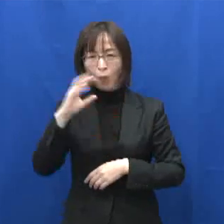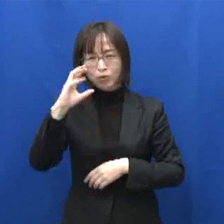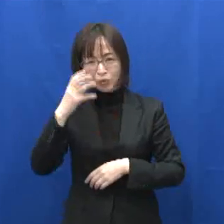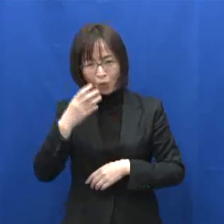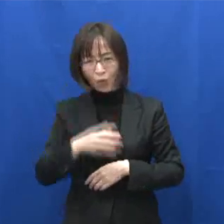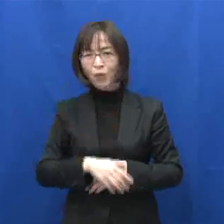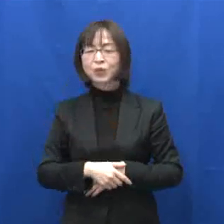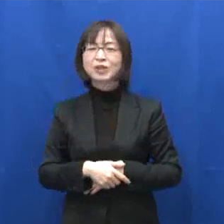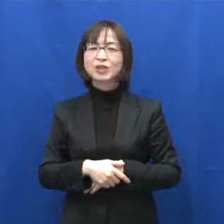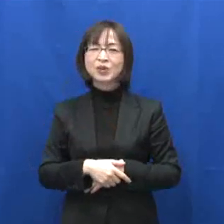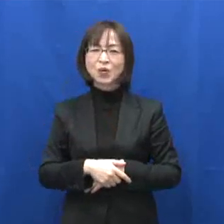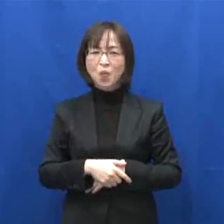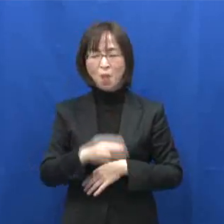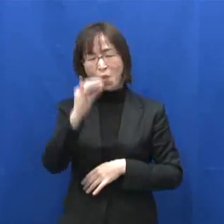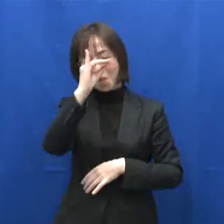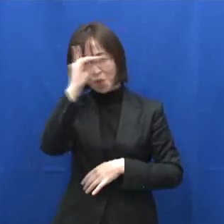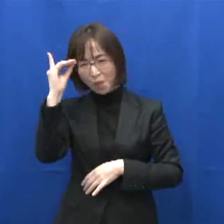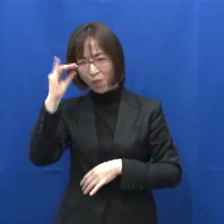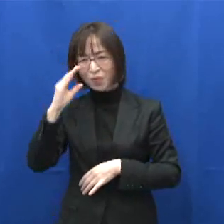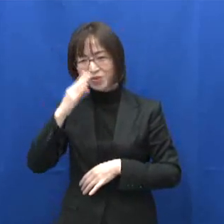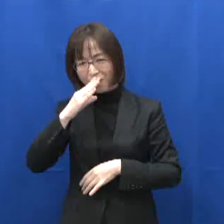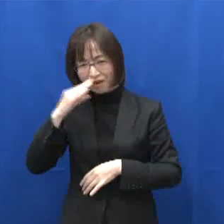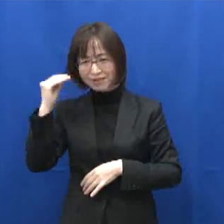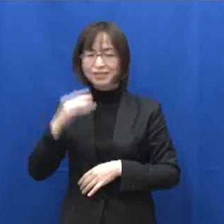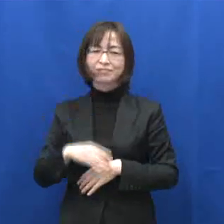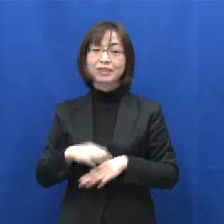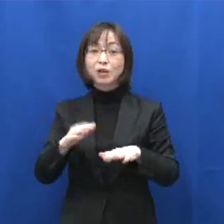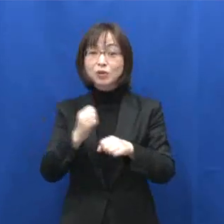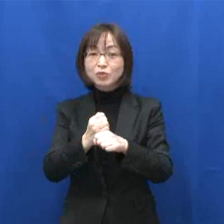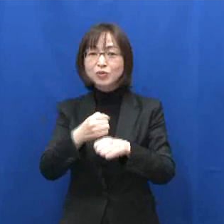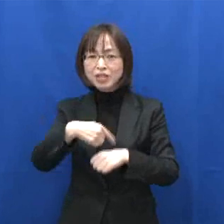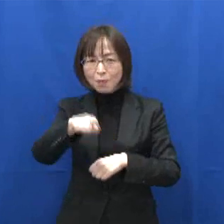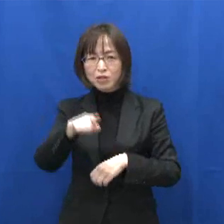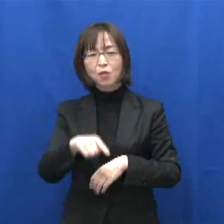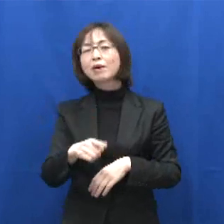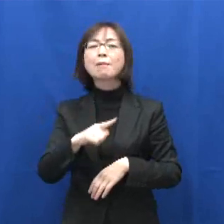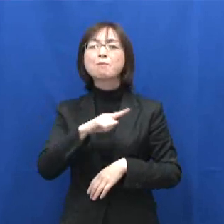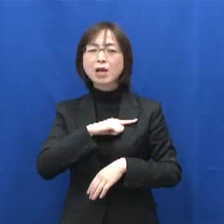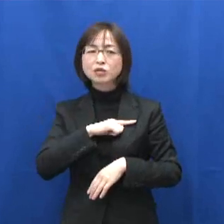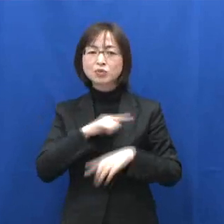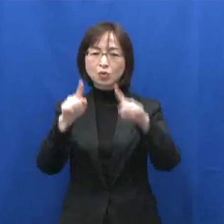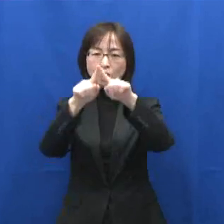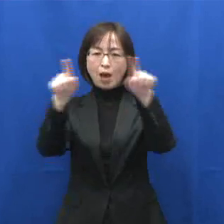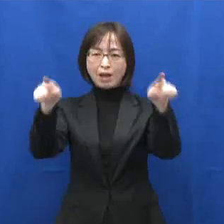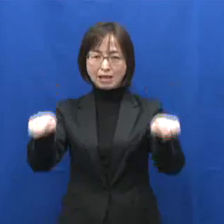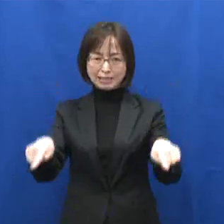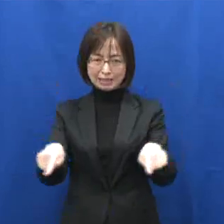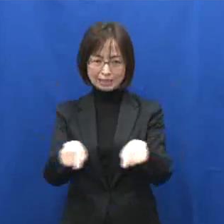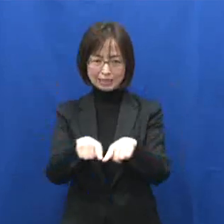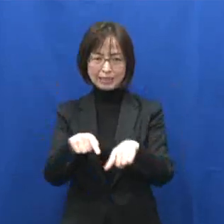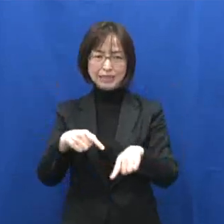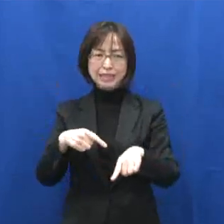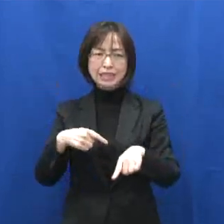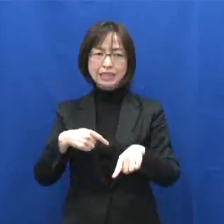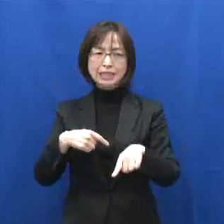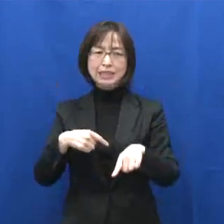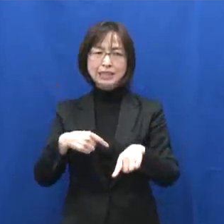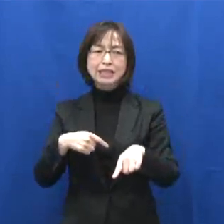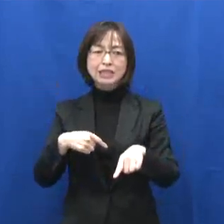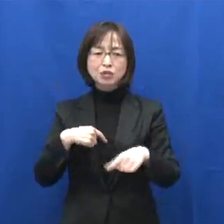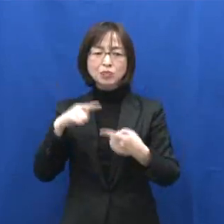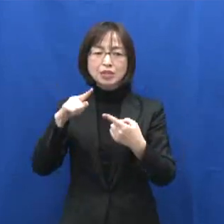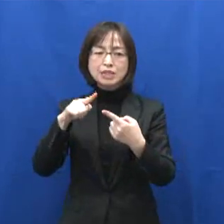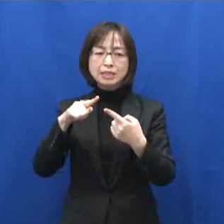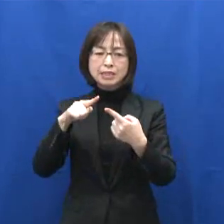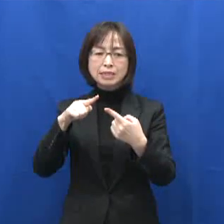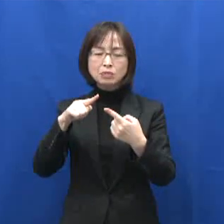ね。 いやいや、 では作ってまいりましょう。 はい、 ではまずはこのハンカチ、自分の大きさに